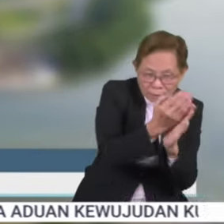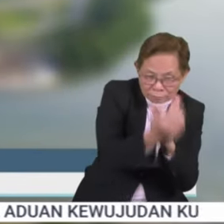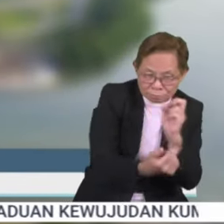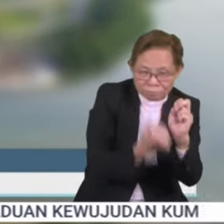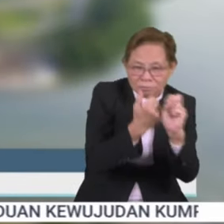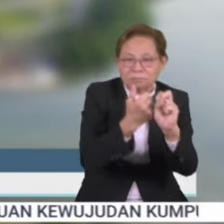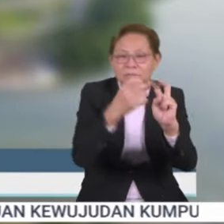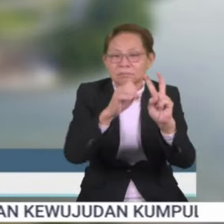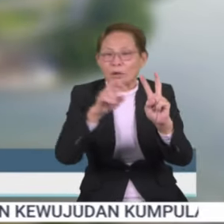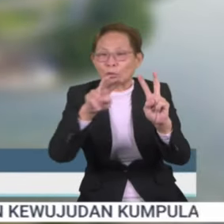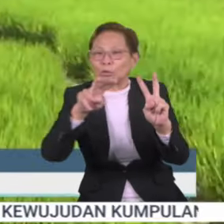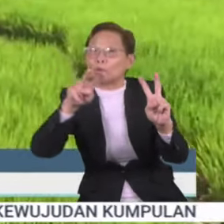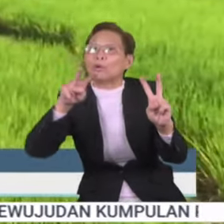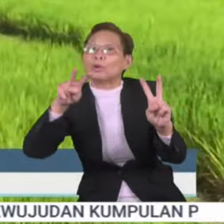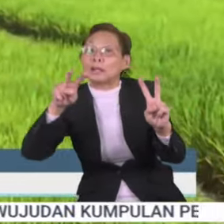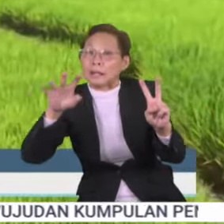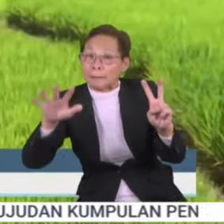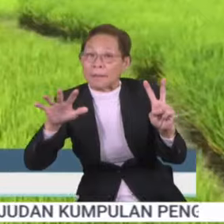tahun